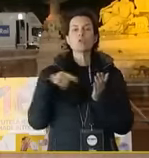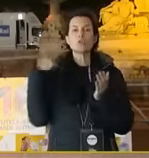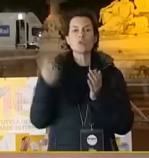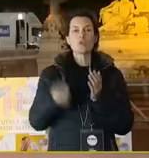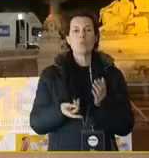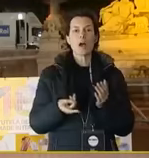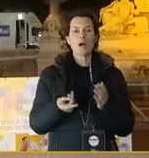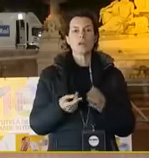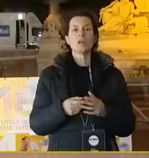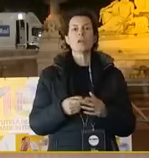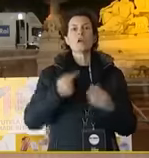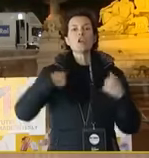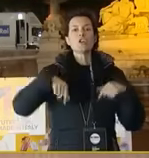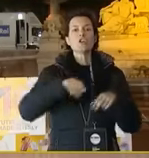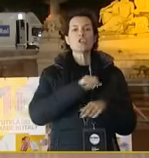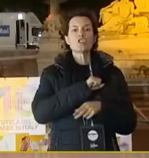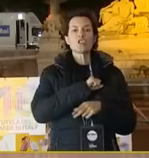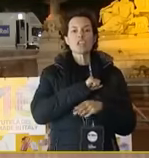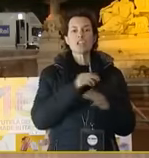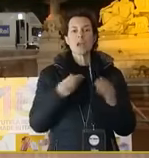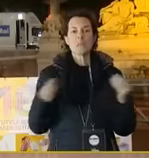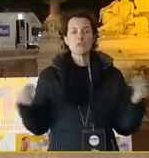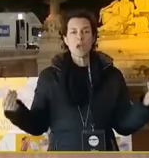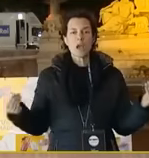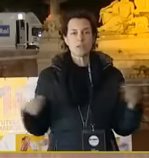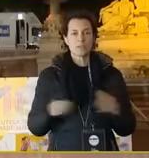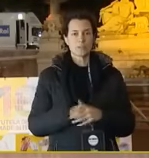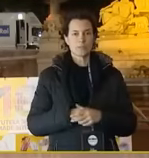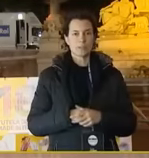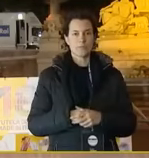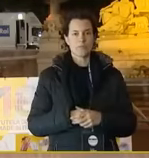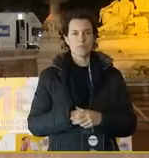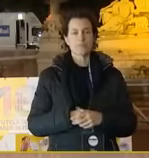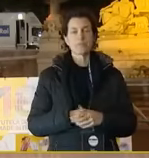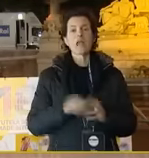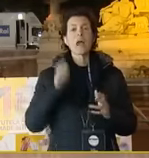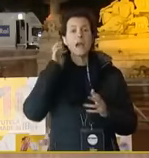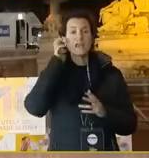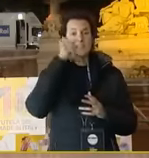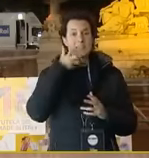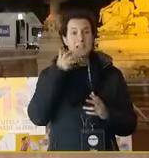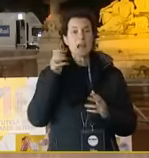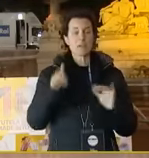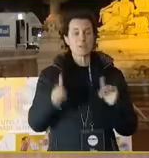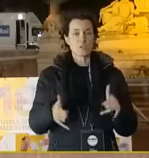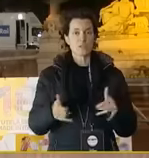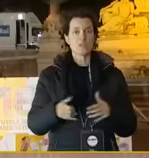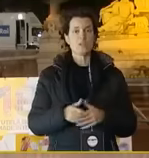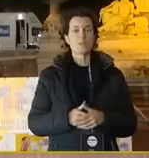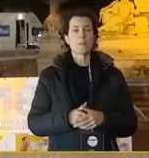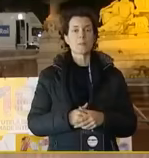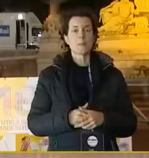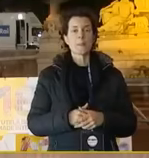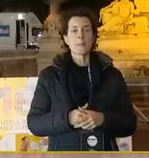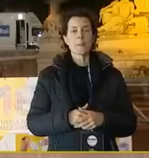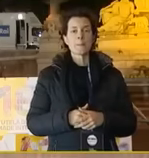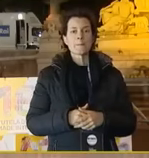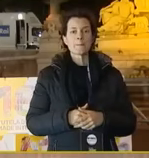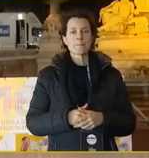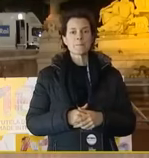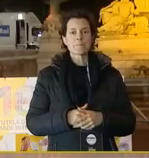ci crediamo. Ed è una cosa così strana che non può essere compresa da queste persone che lo fanno per un